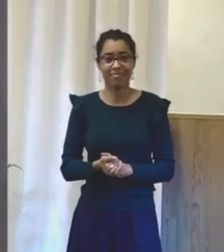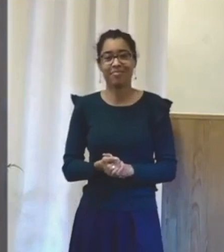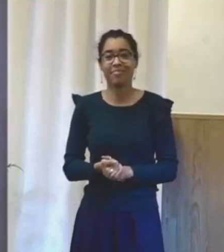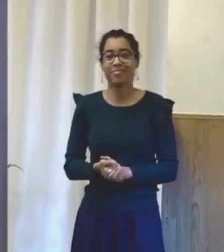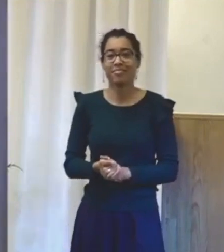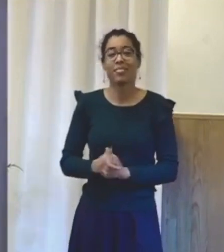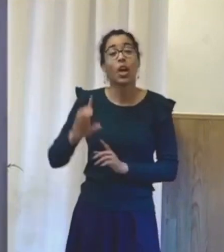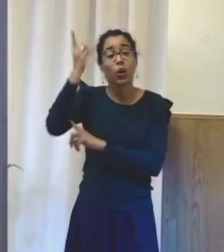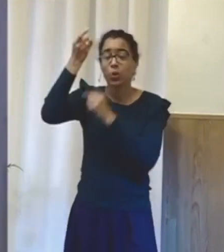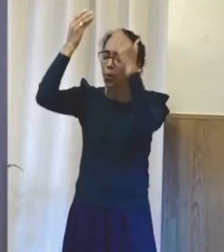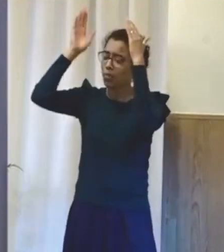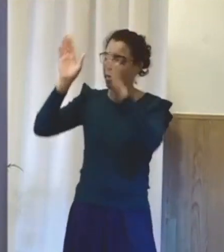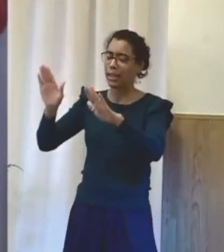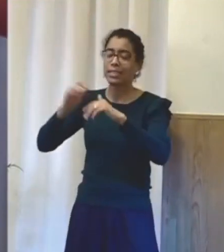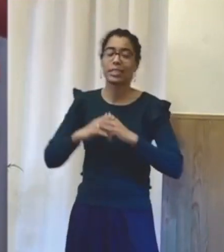Que Dieu soit béni.